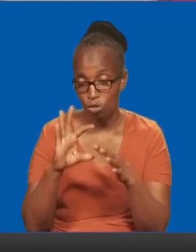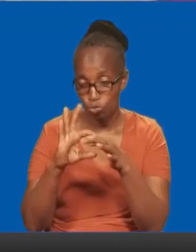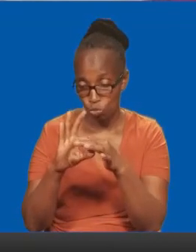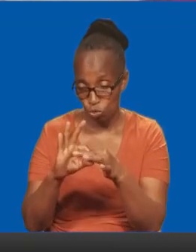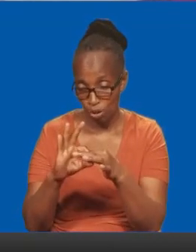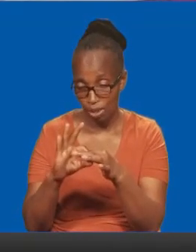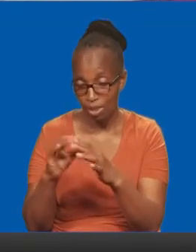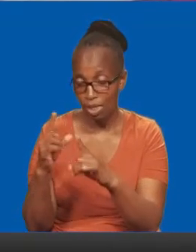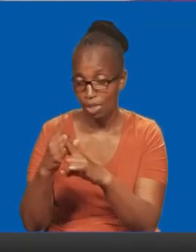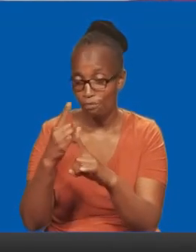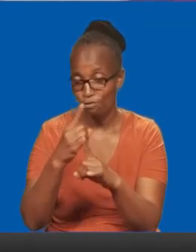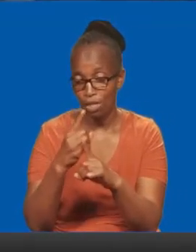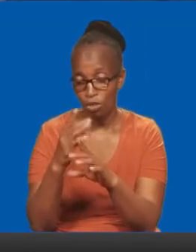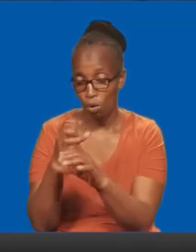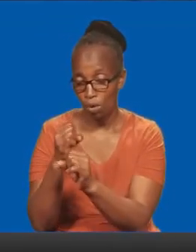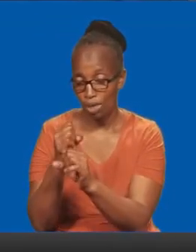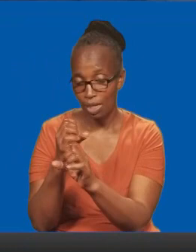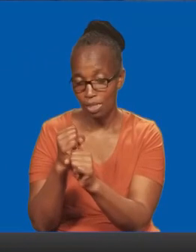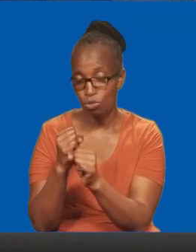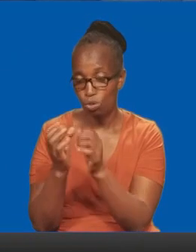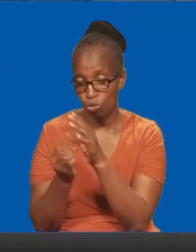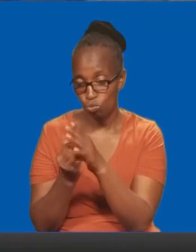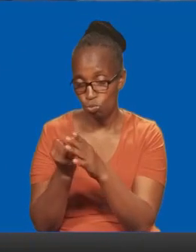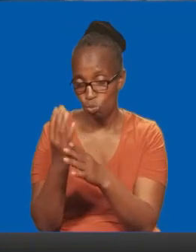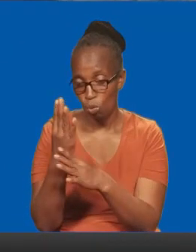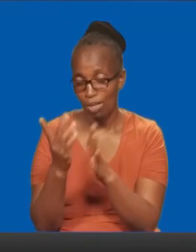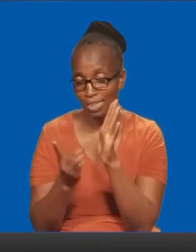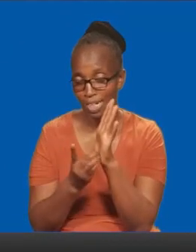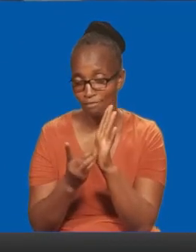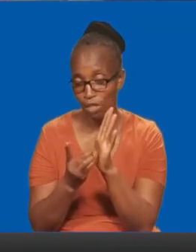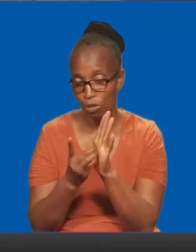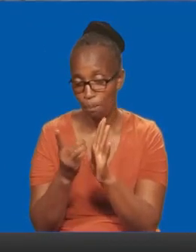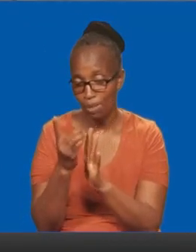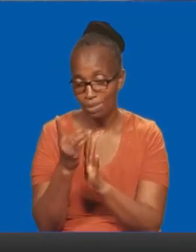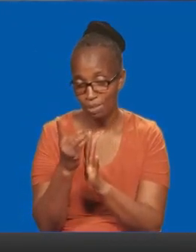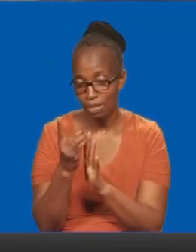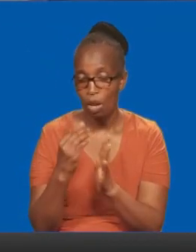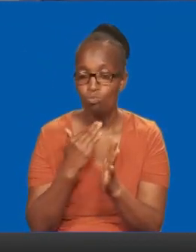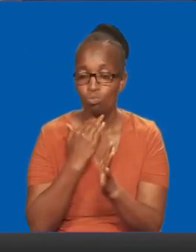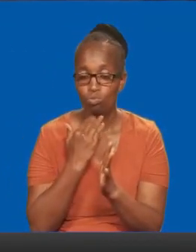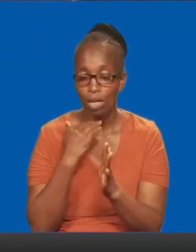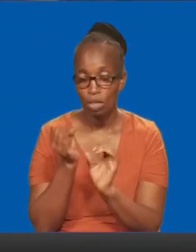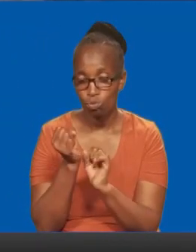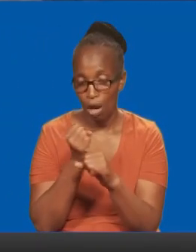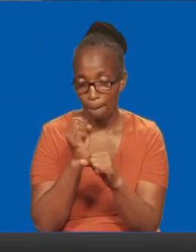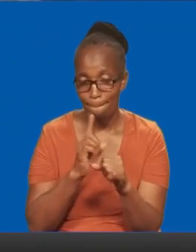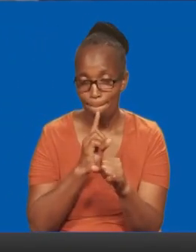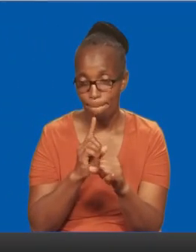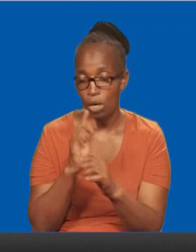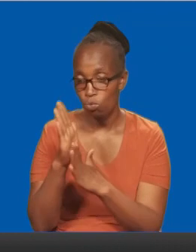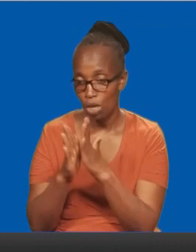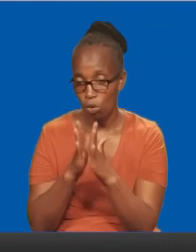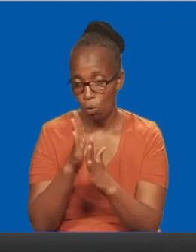wachimbaji madini wamehimizwa kuunda ama kujiunga na vyama vya ushirika ili kuimarisha uwezo wa kuendesha shughuli